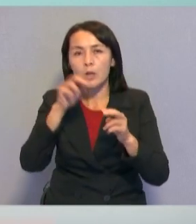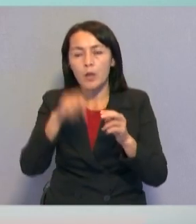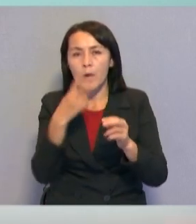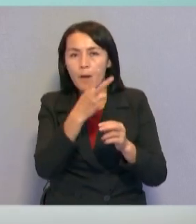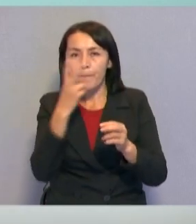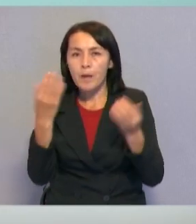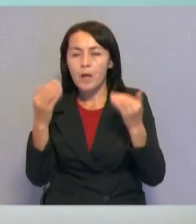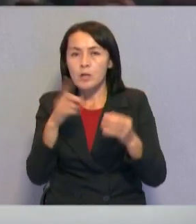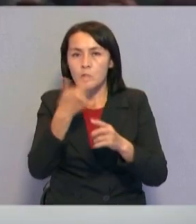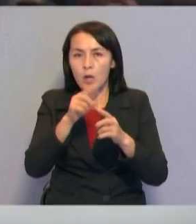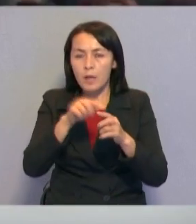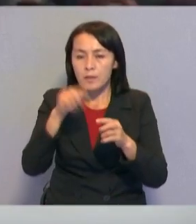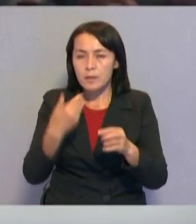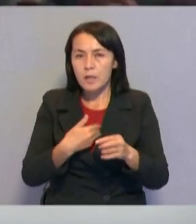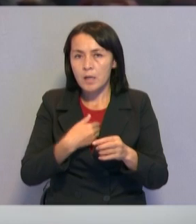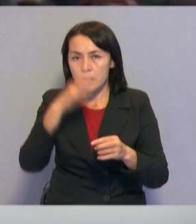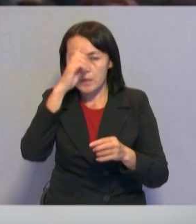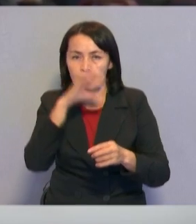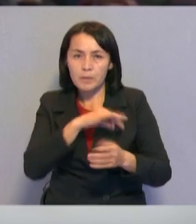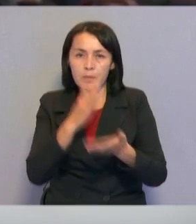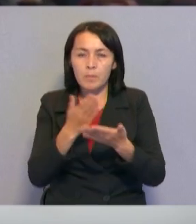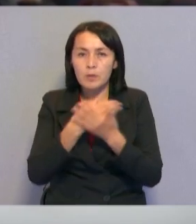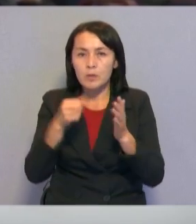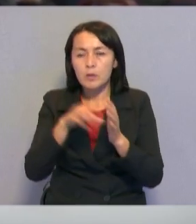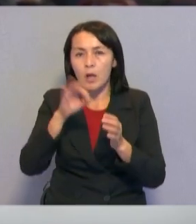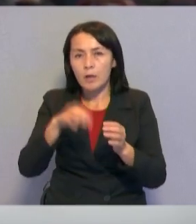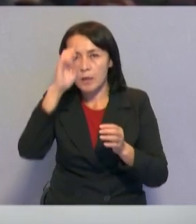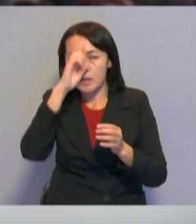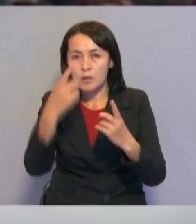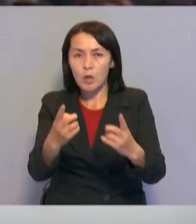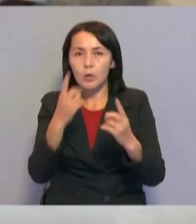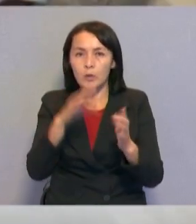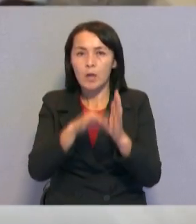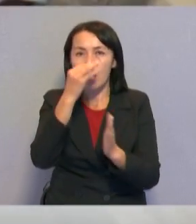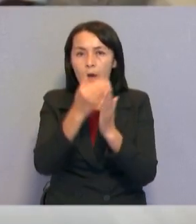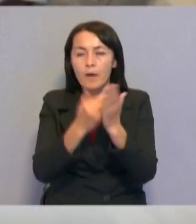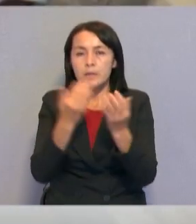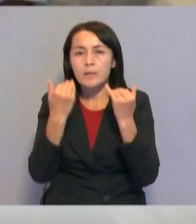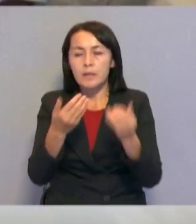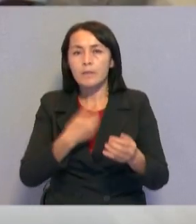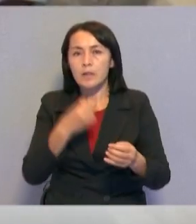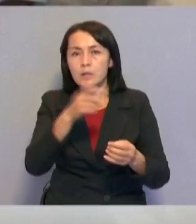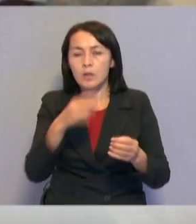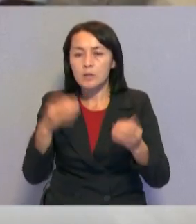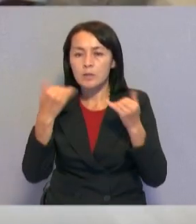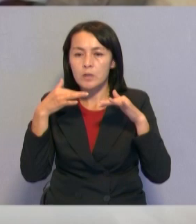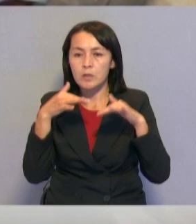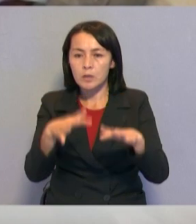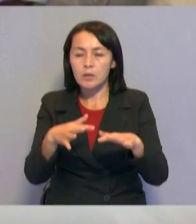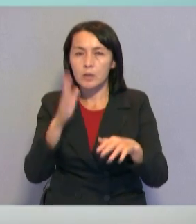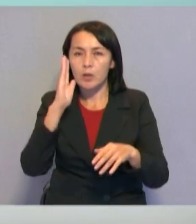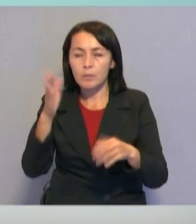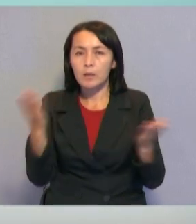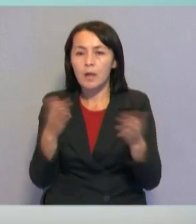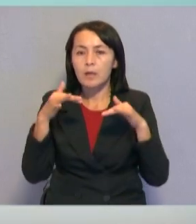рассматривали что это принесёт нашей стране 6 октября в нашей стране пройдёт крупный референдум именно там наш народ примет окончательно